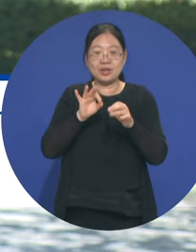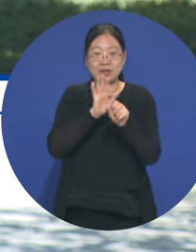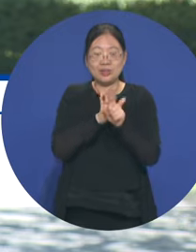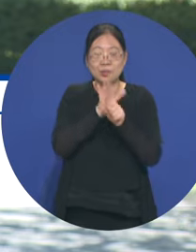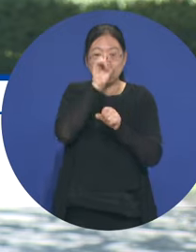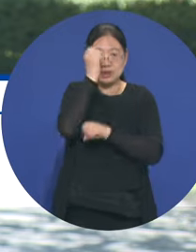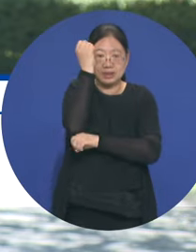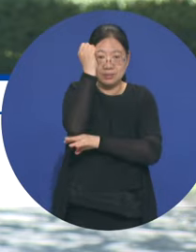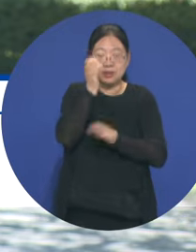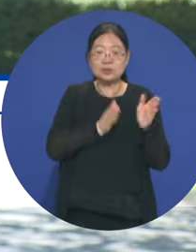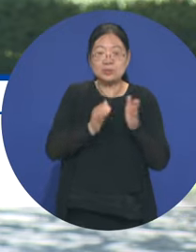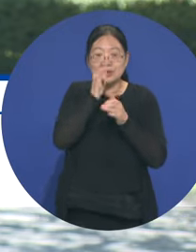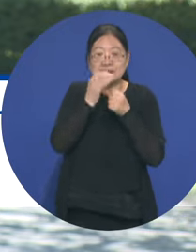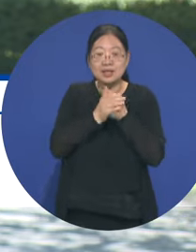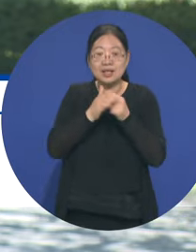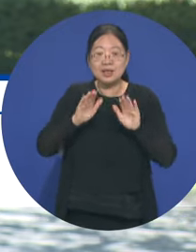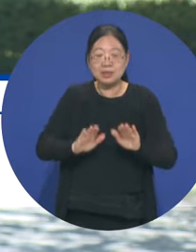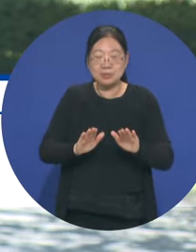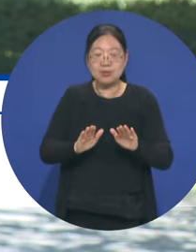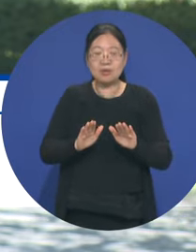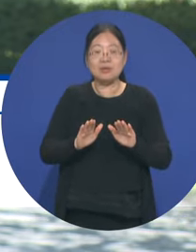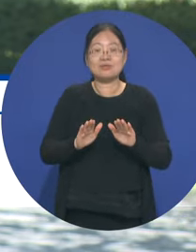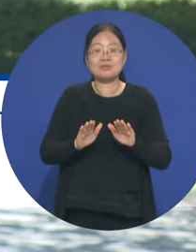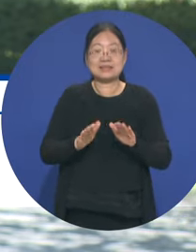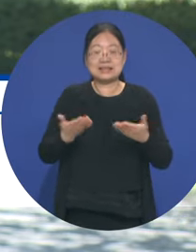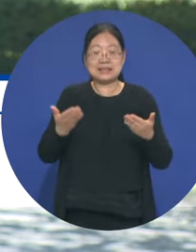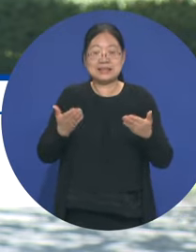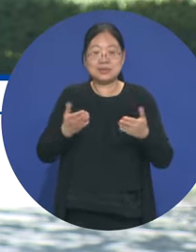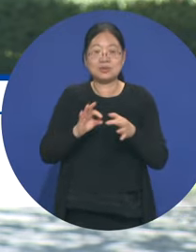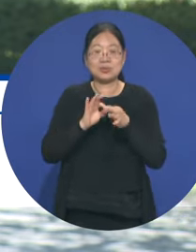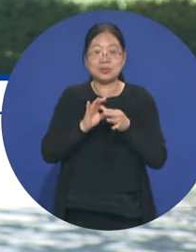기반을 만들었다는 점에서 아주 이번 출장에서